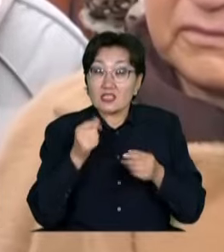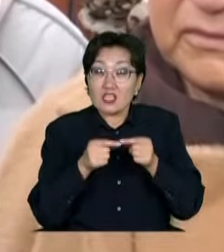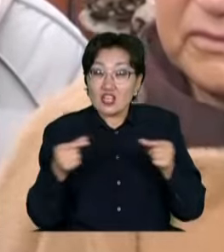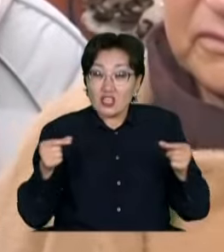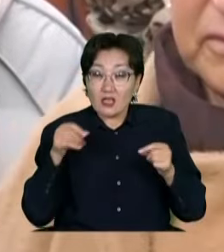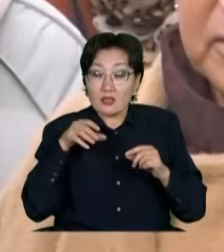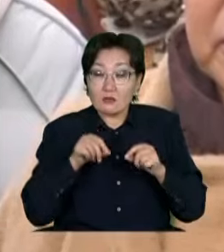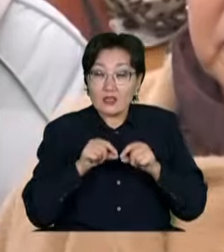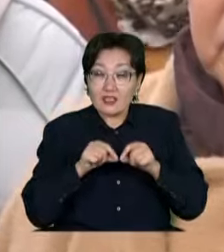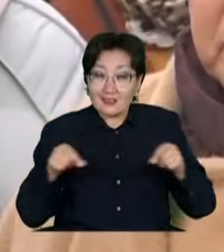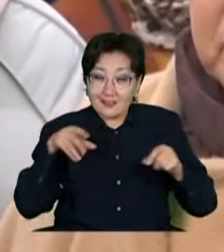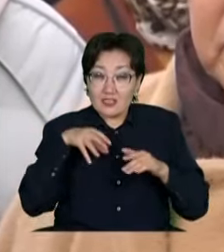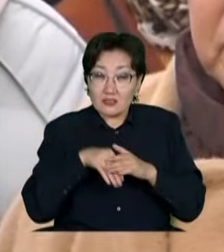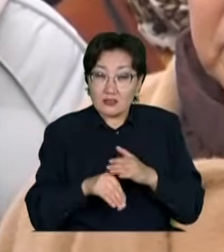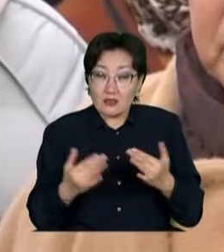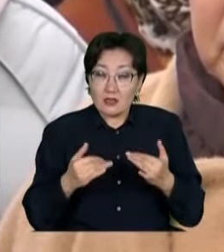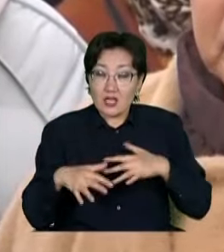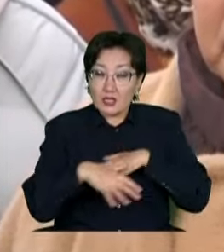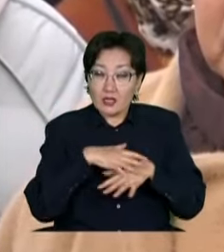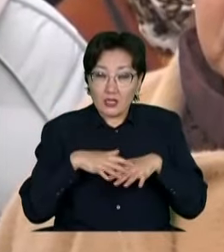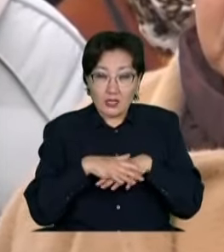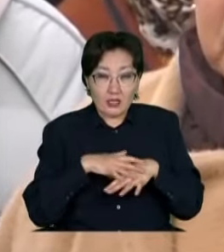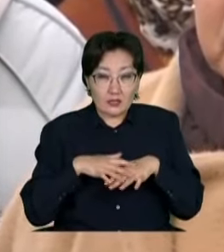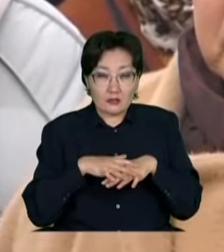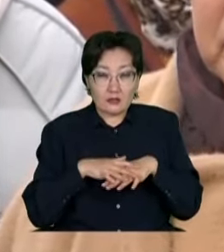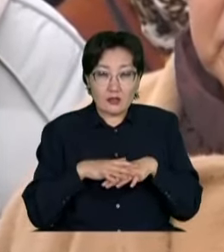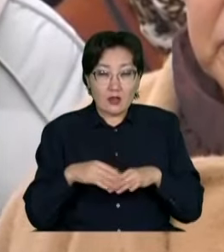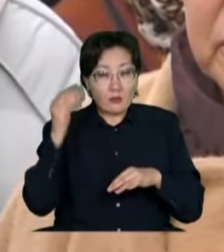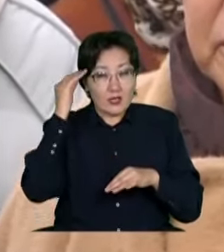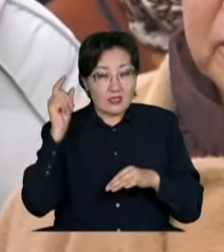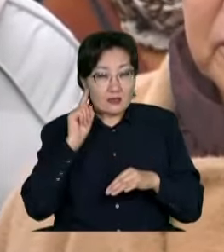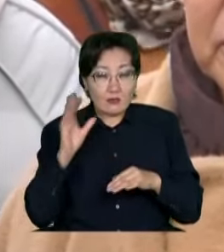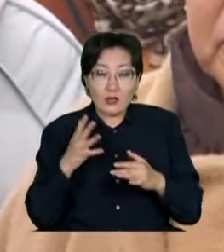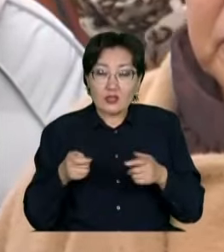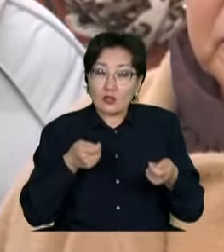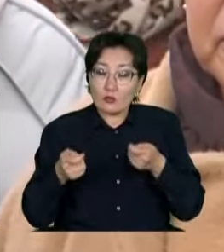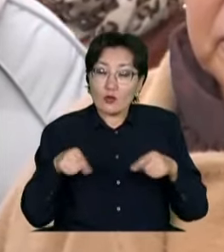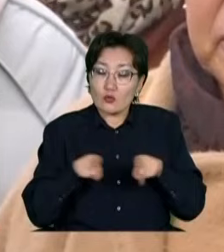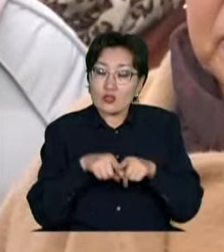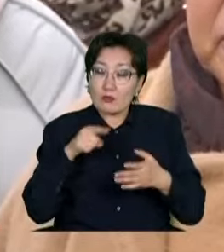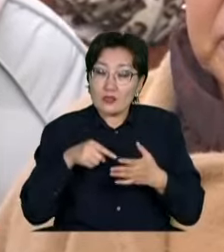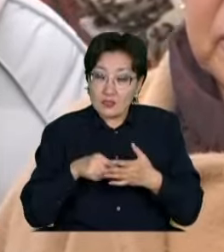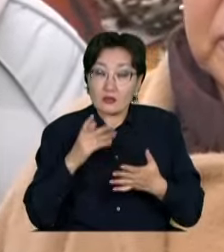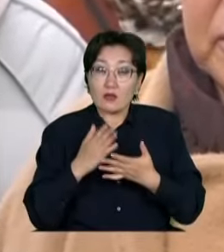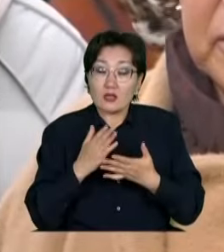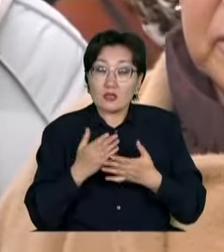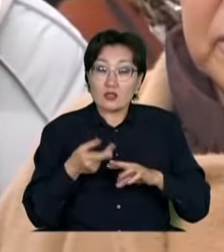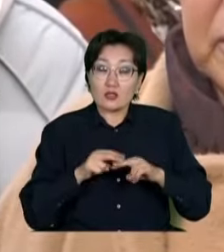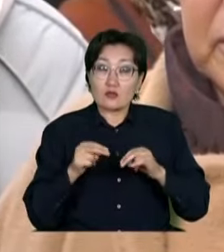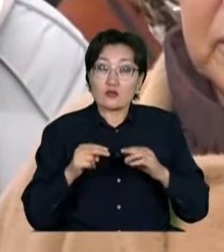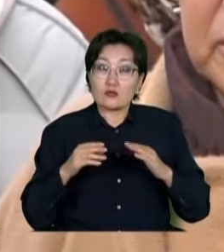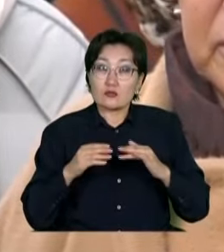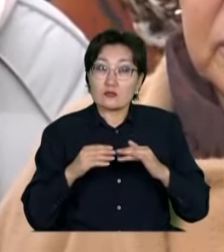Бұл халықпен санаспайтын қандай өкімет келген екен шамал осы санасу көрек халықпен. Мынараға осындай мәселелер болайын деп атыр. Осындай жері түсіп